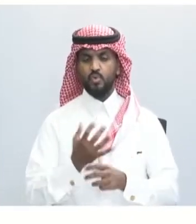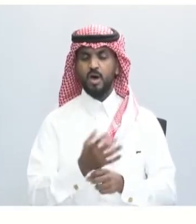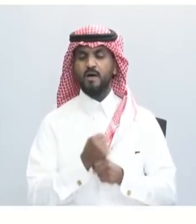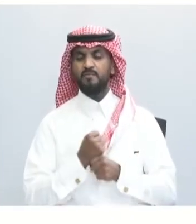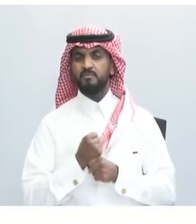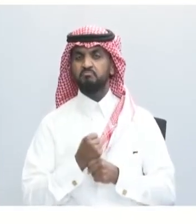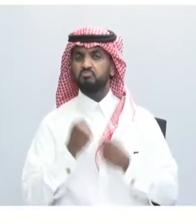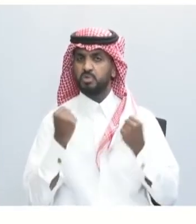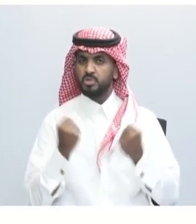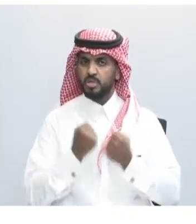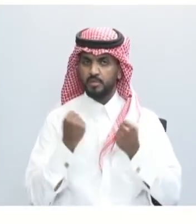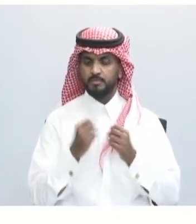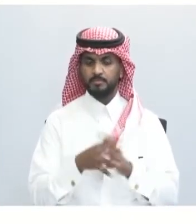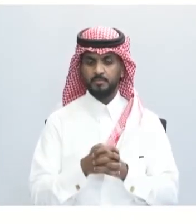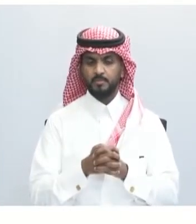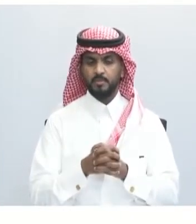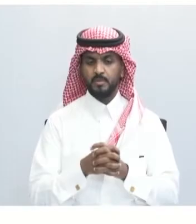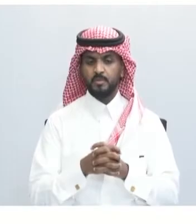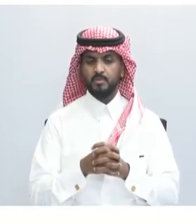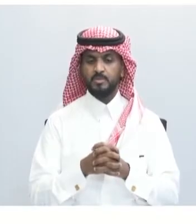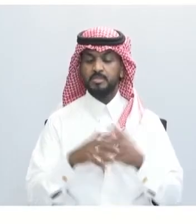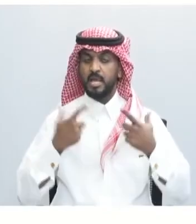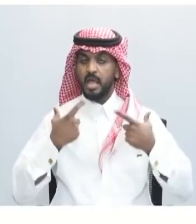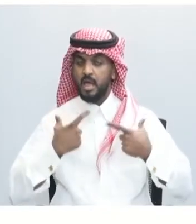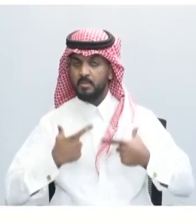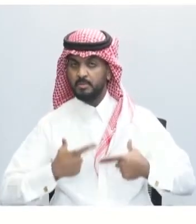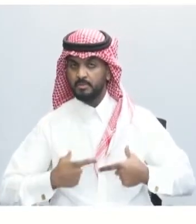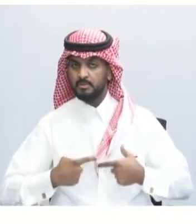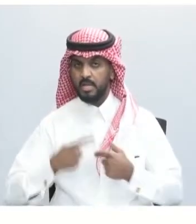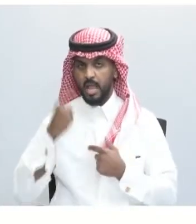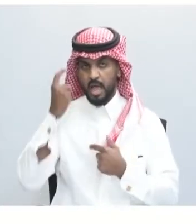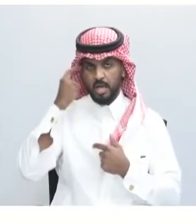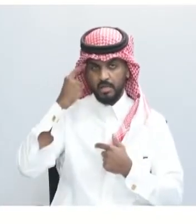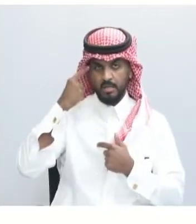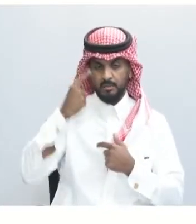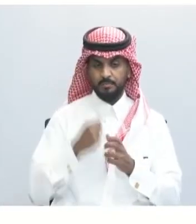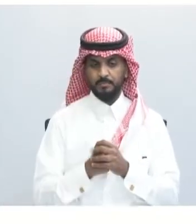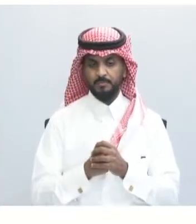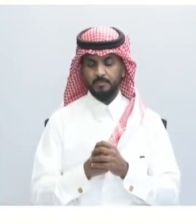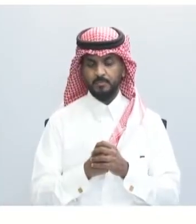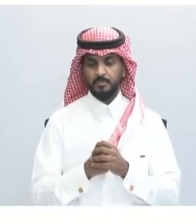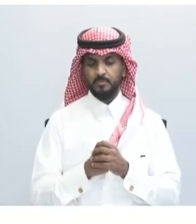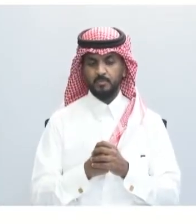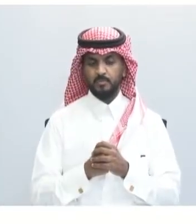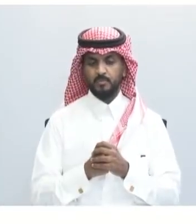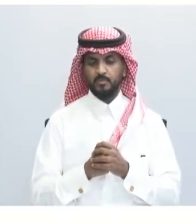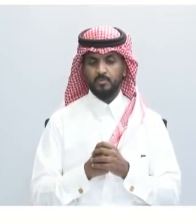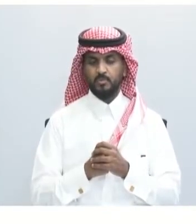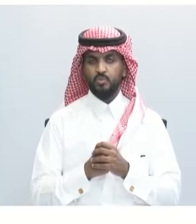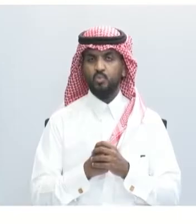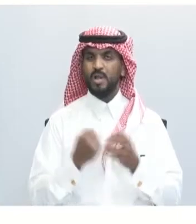حيويته كما يحافظ على سلامه الجسم العقليه وكذلك